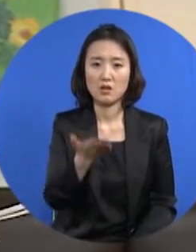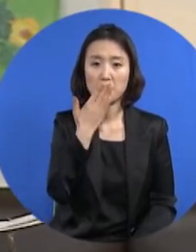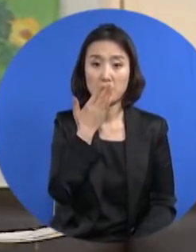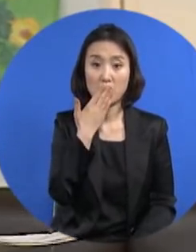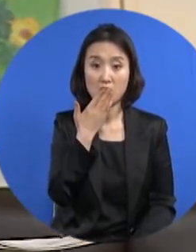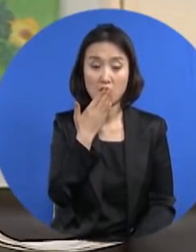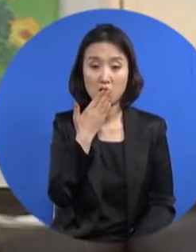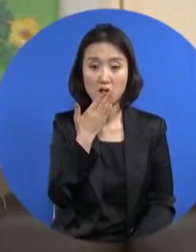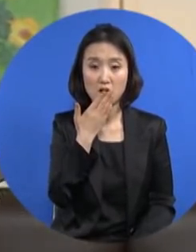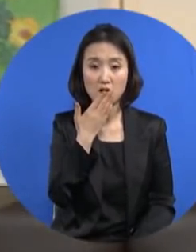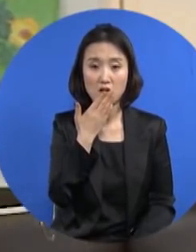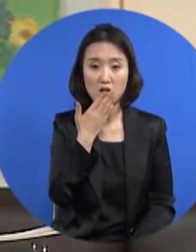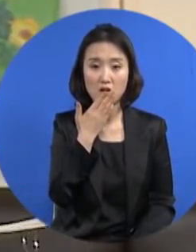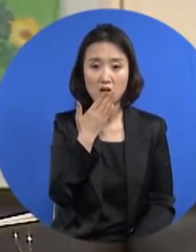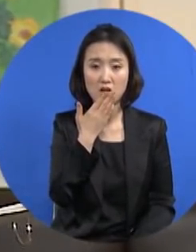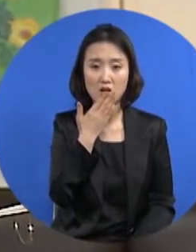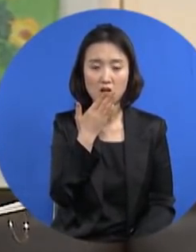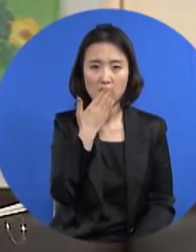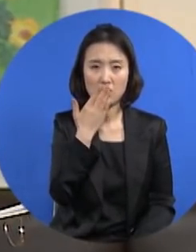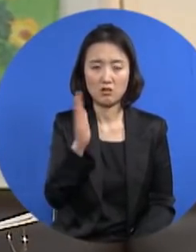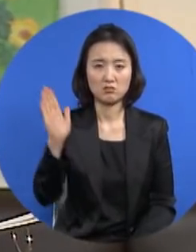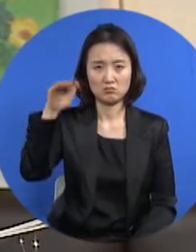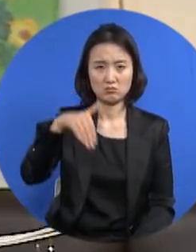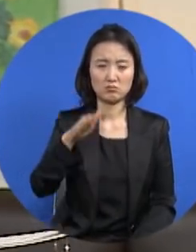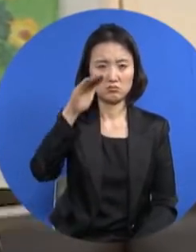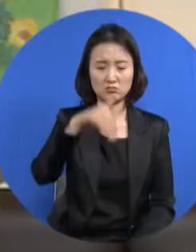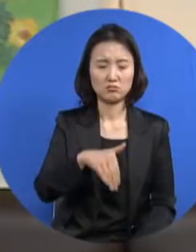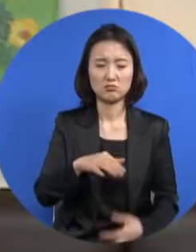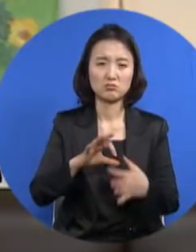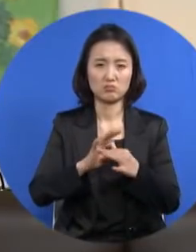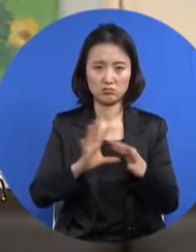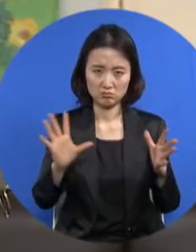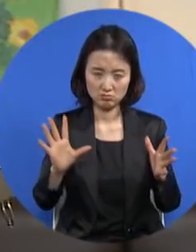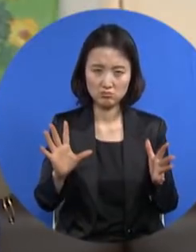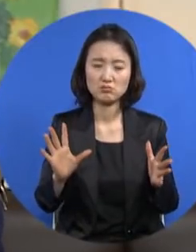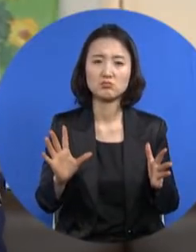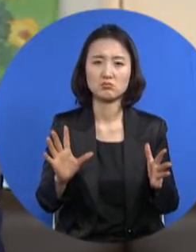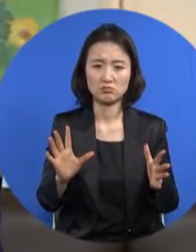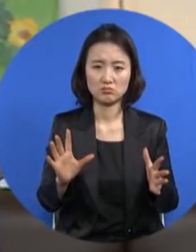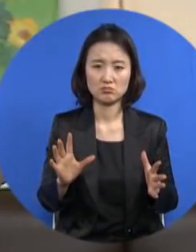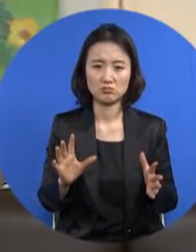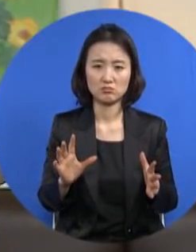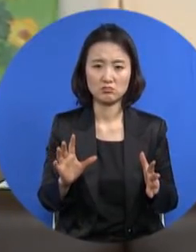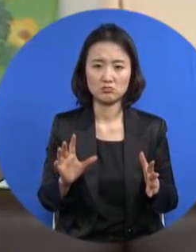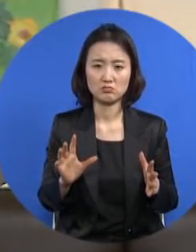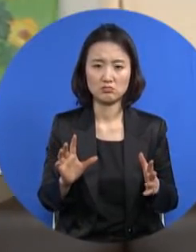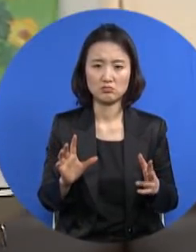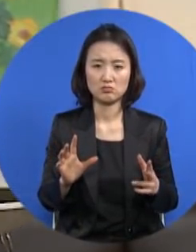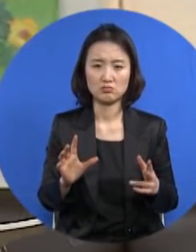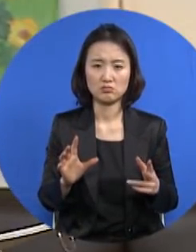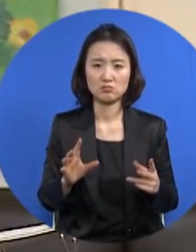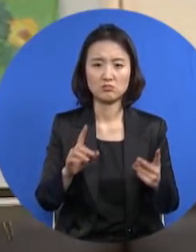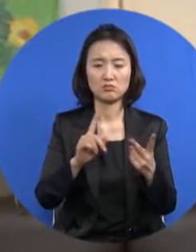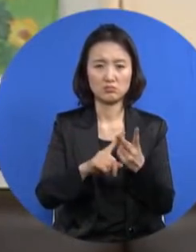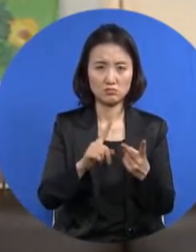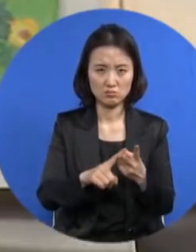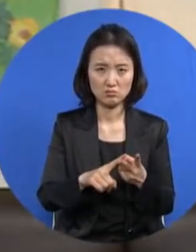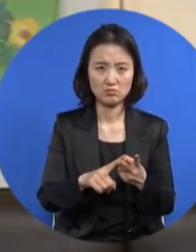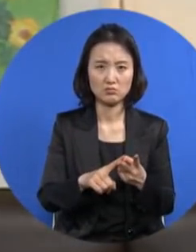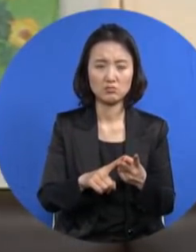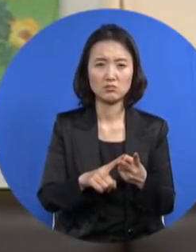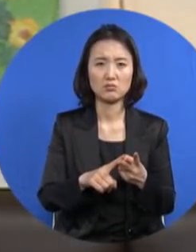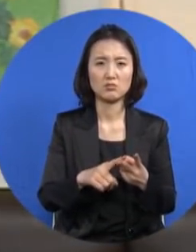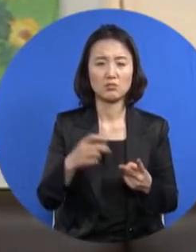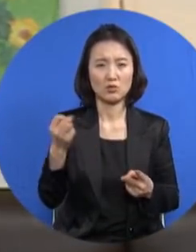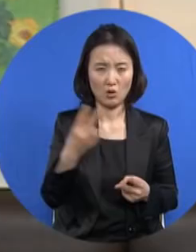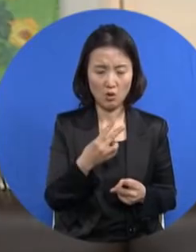경기가 많이 그러니까 경기 많이 안 탄다고 하더라고요. 그리고 섹스업, 그 다음에 장례업이 경기를